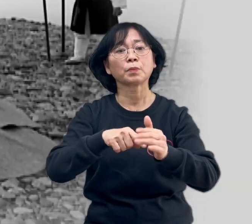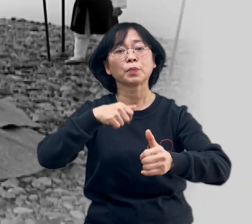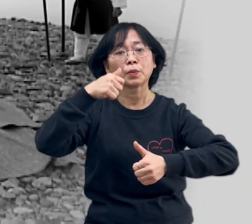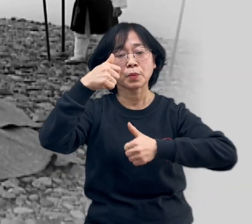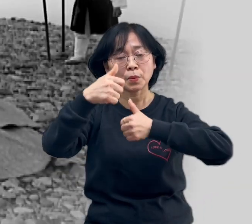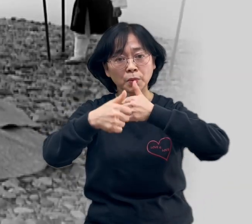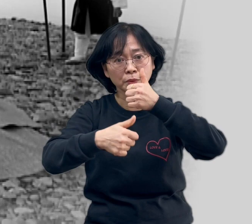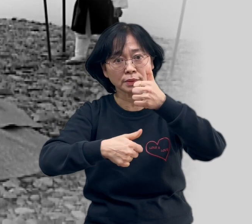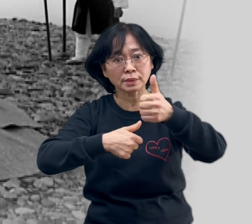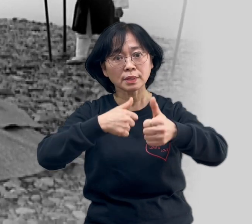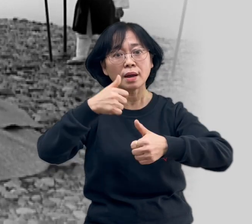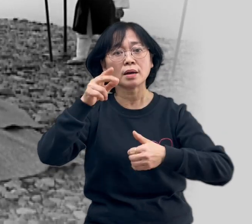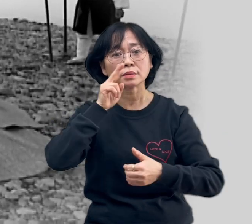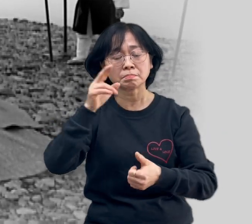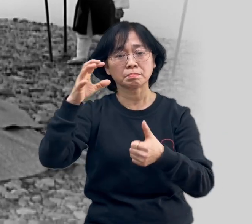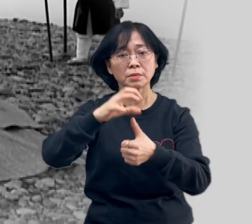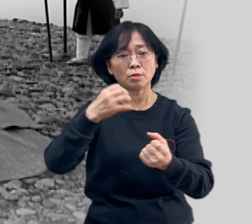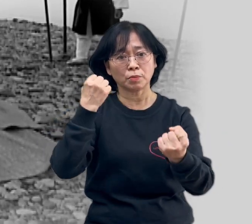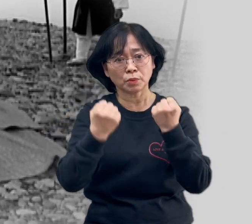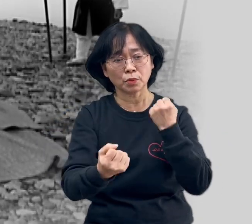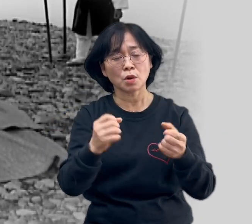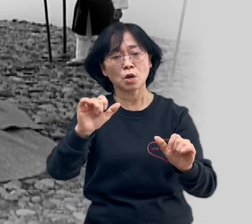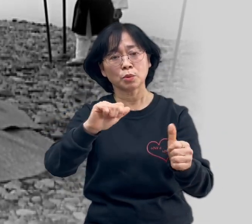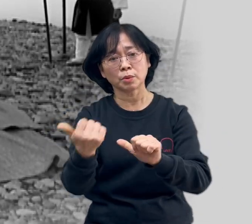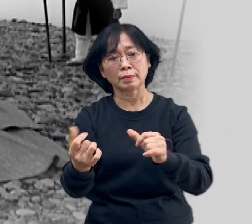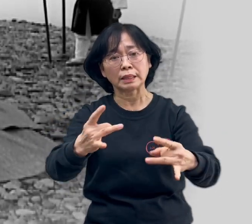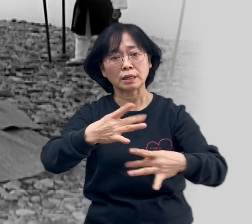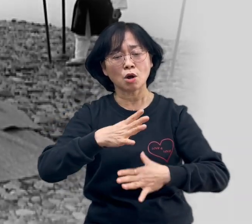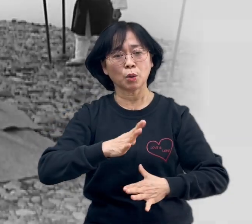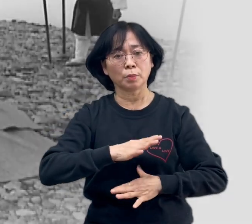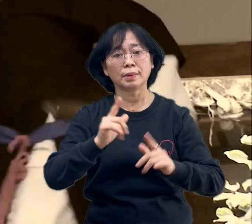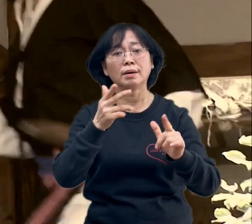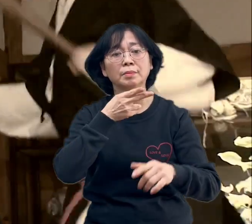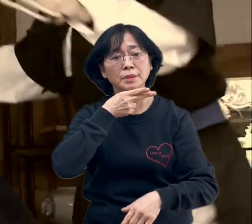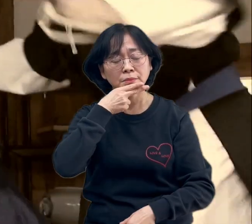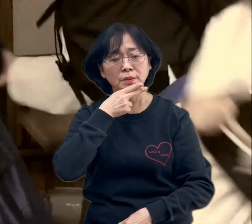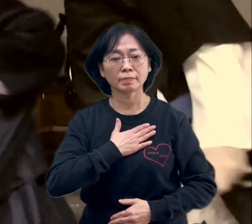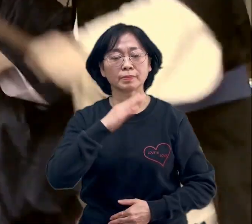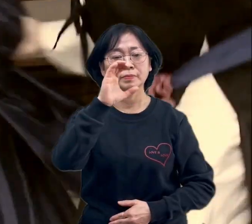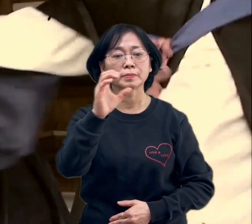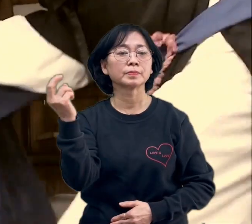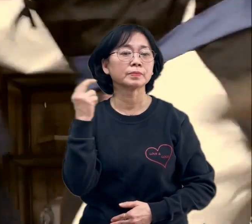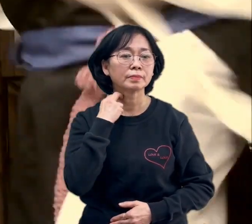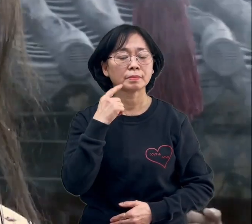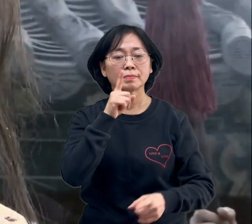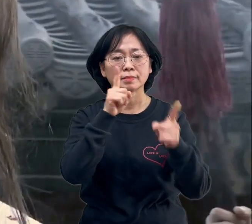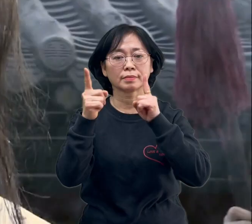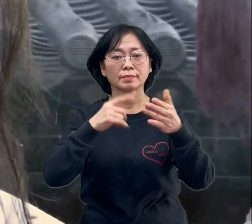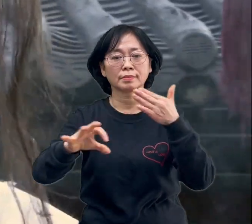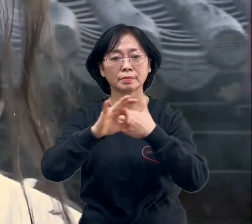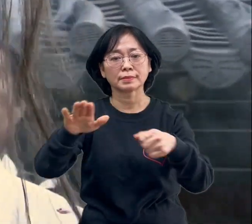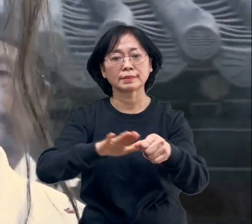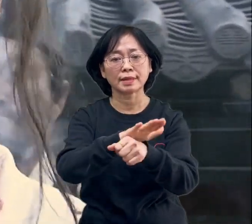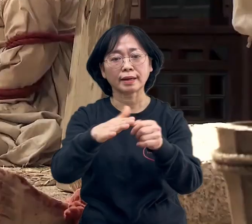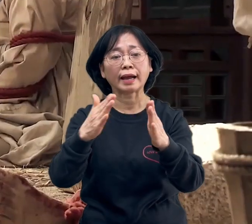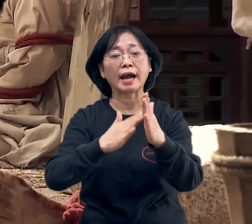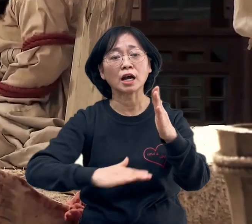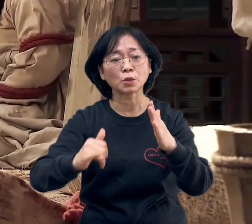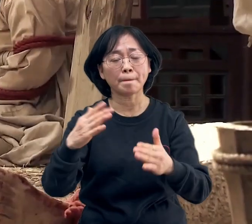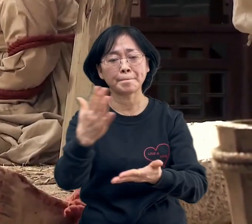우리의 신앙 선조들은 모진 박해에도 죽음조차 두려워하지 않았습니다. 배교하겠다는